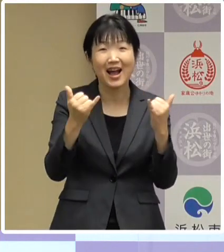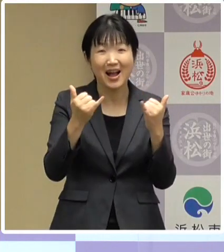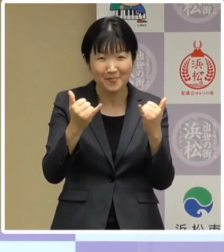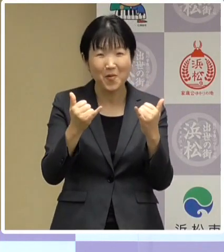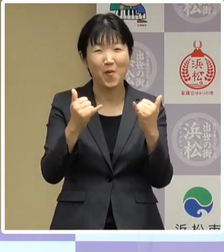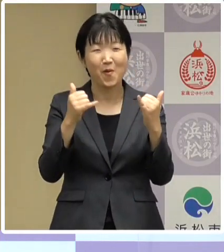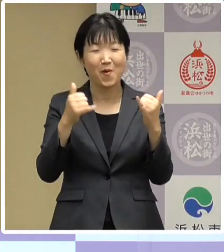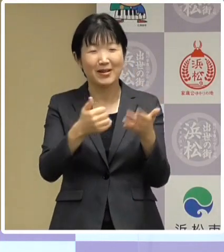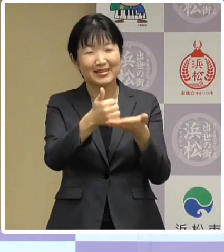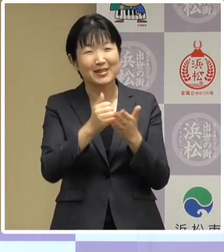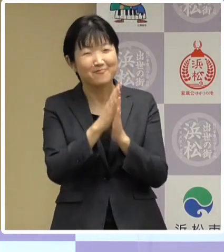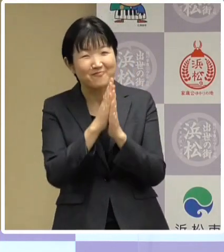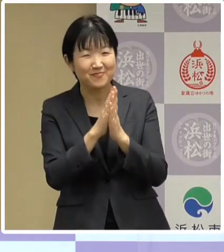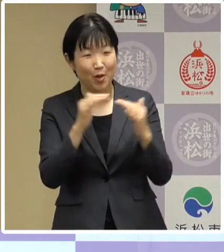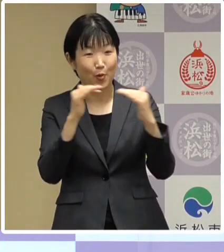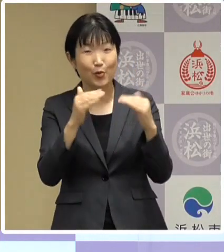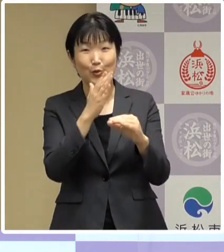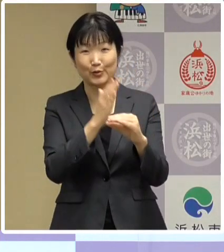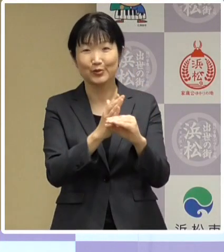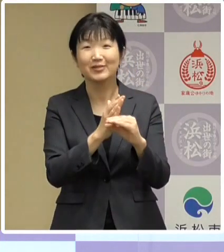ご紹介させていただいておりますけれども、